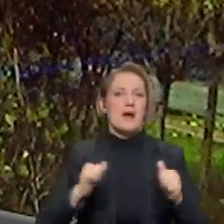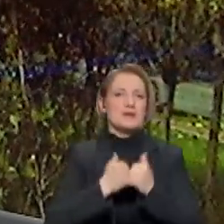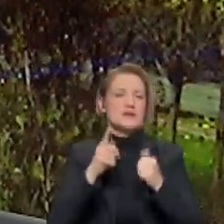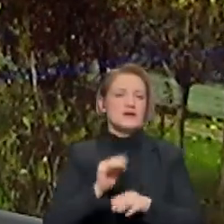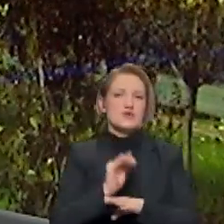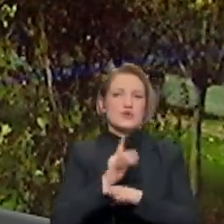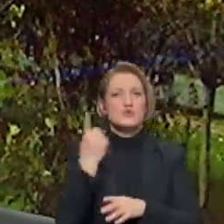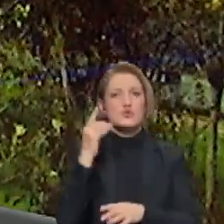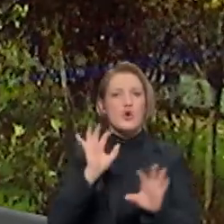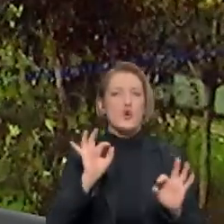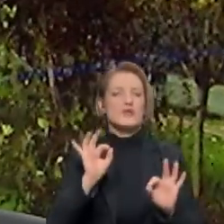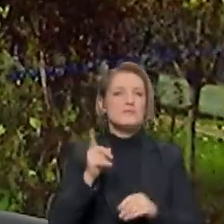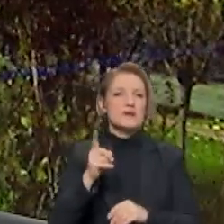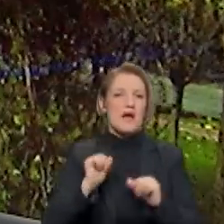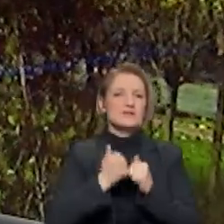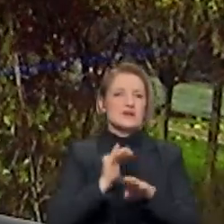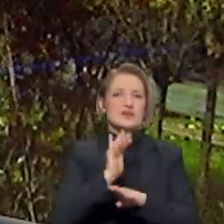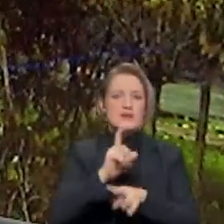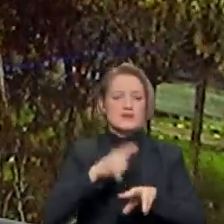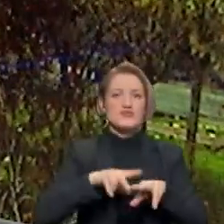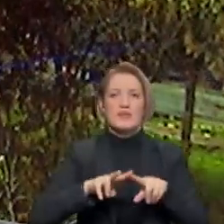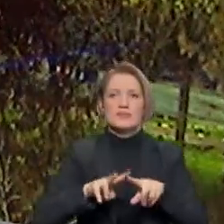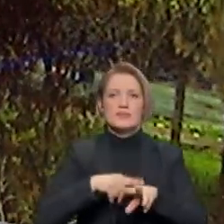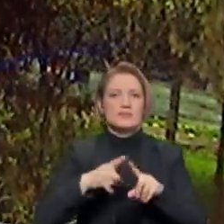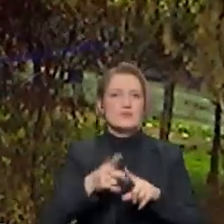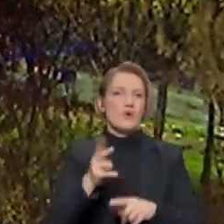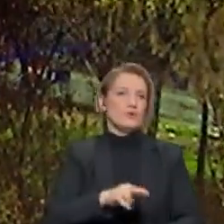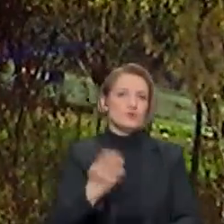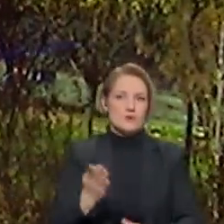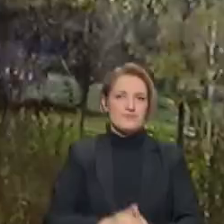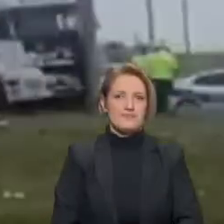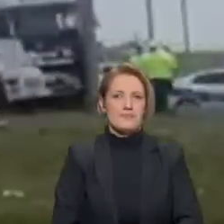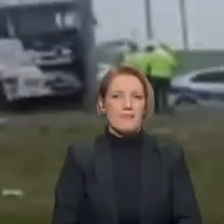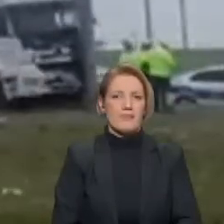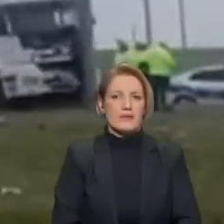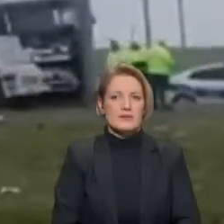bir kaza yaşandı. Cennet öldü.